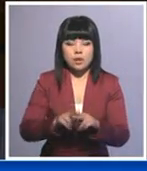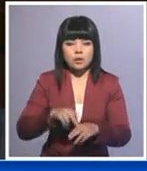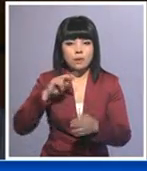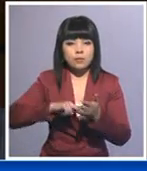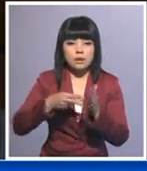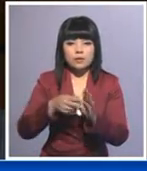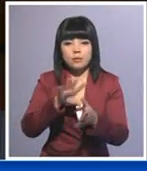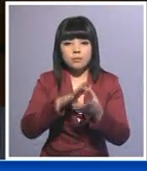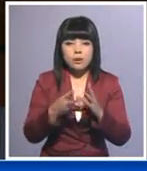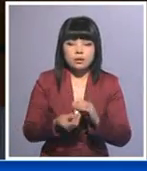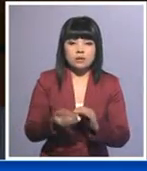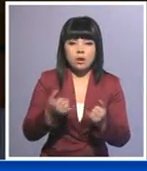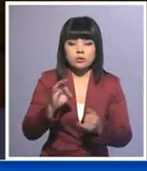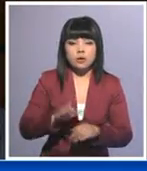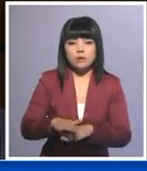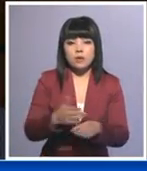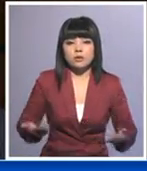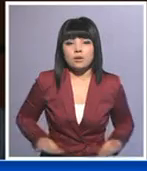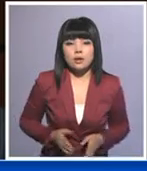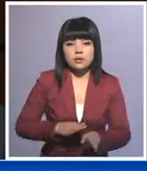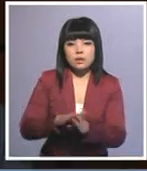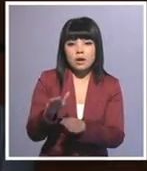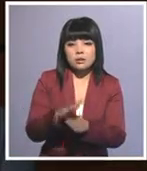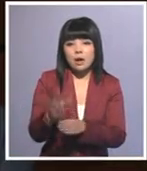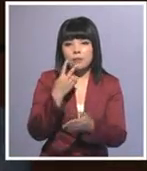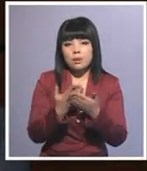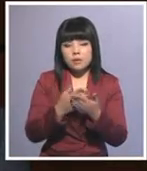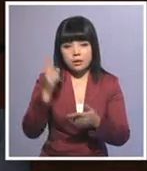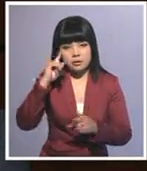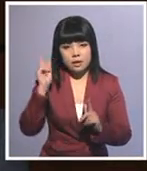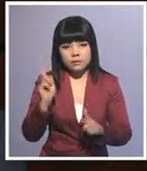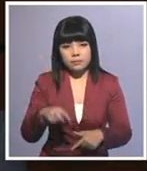реформалардың барлығы да әлеуметтік қамсыздандыру жүйесін теңгерімдеу үшін жасалғанын білеміз.